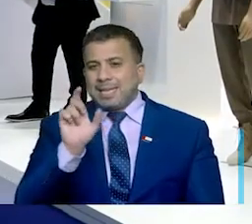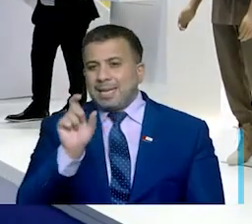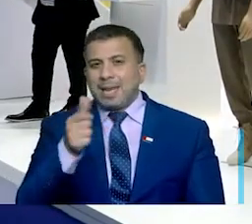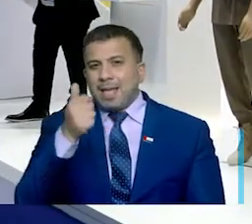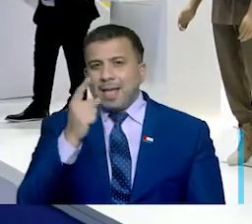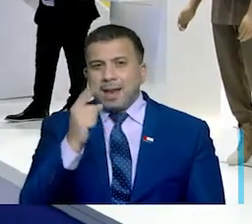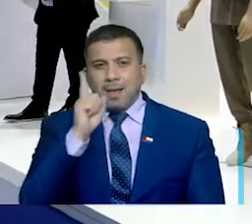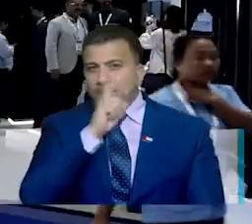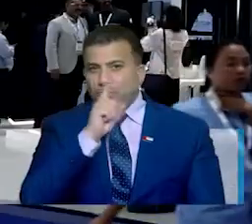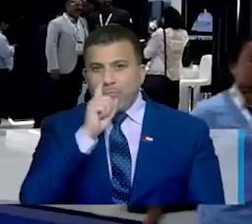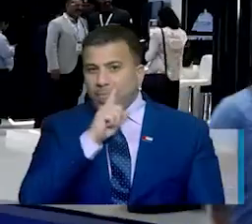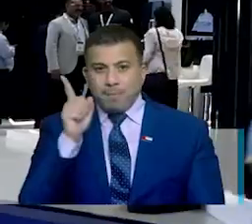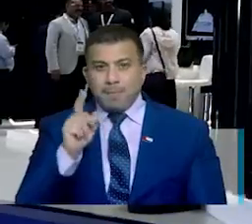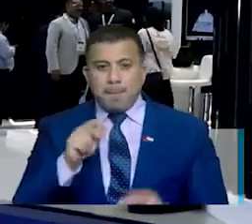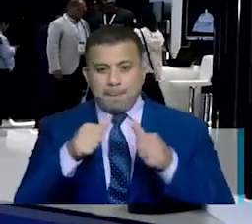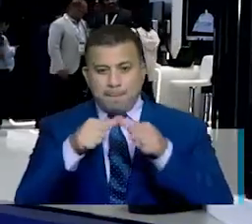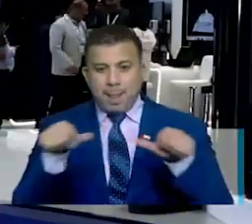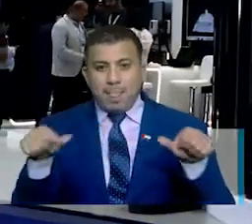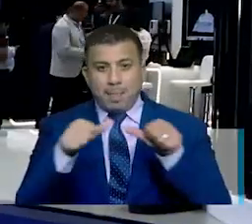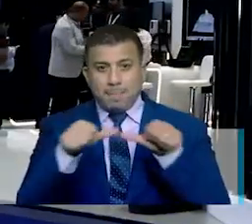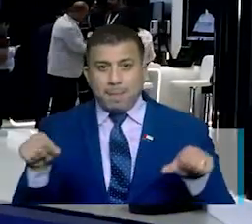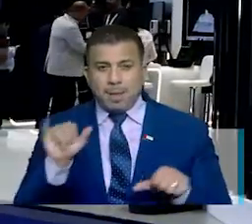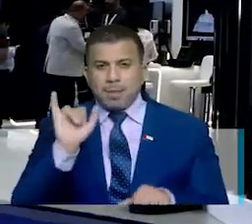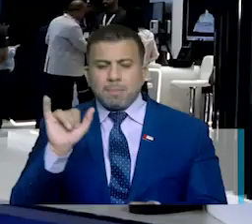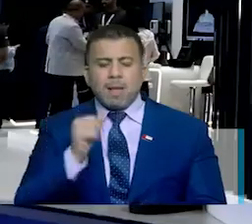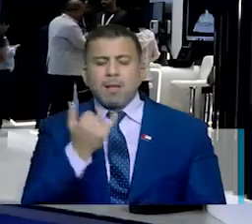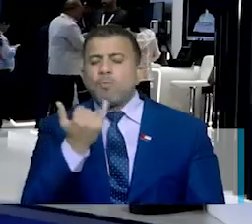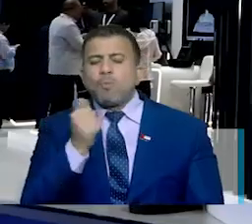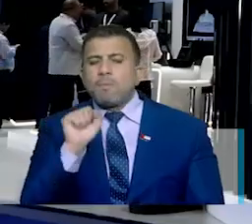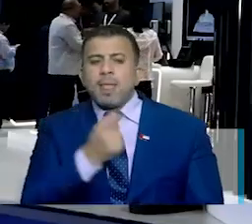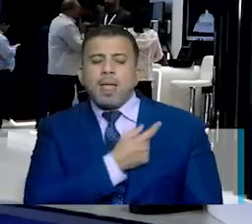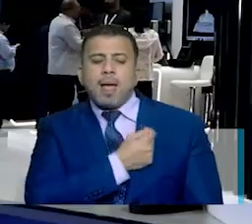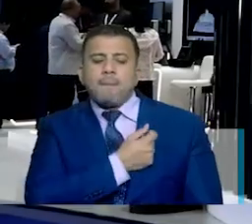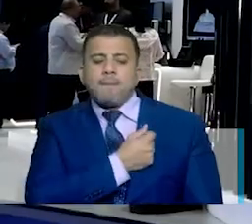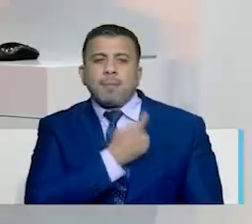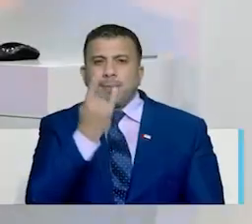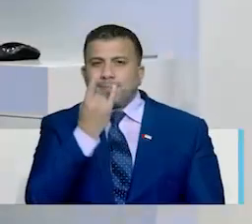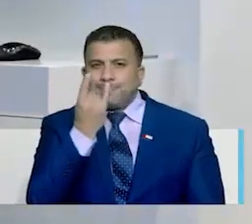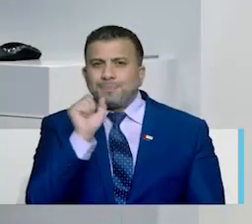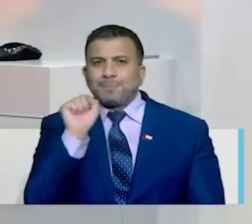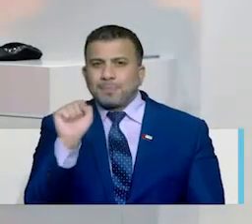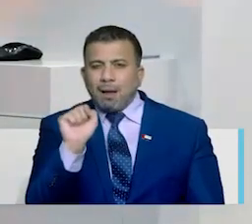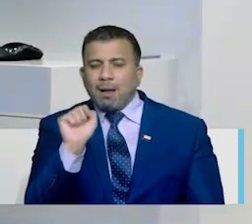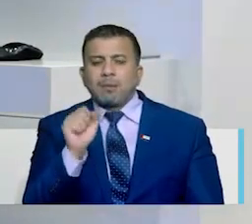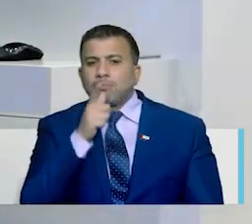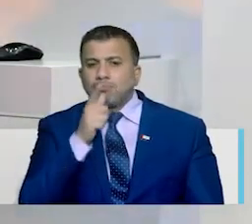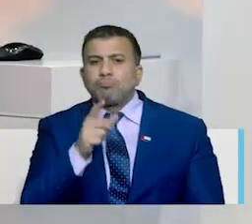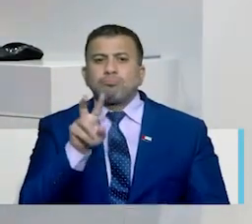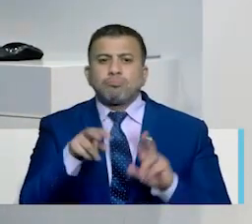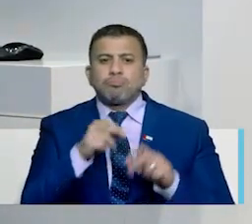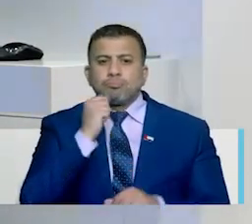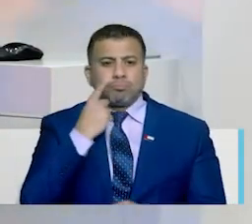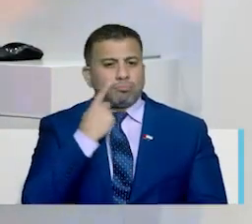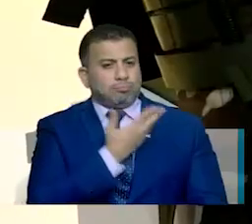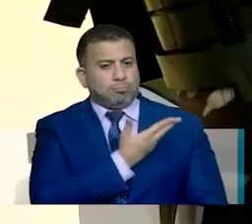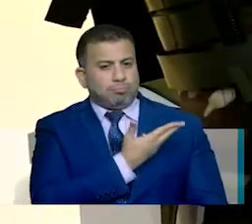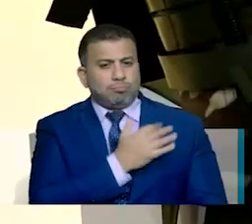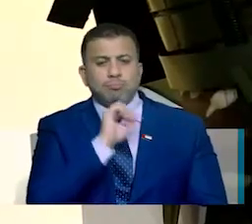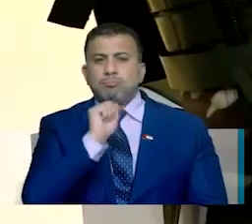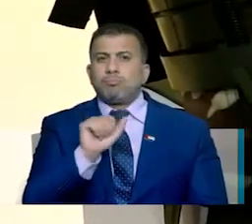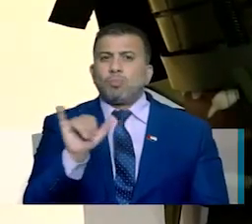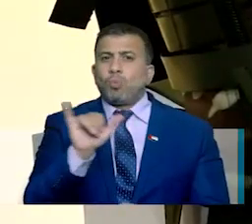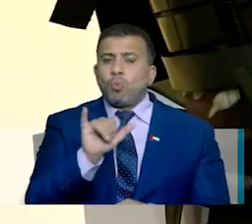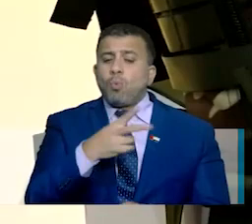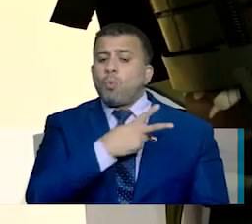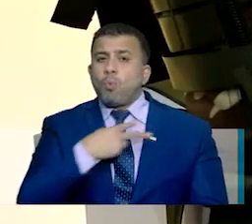للقاء الخبراء والمعنيين بالأمن الوطني والأمن السبراني مع المشترين وأصحاب المصلحة من